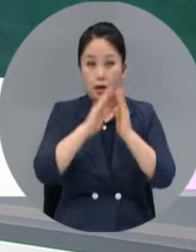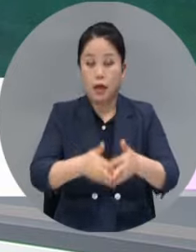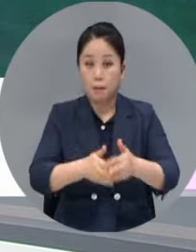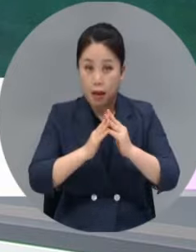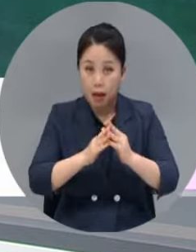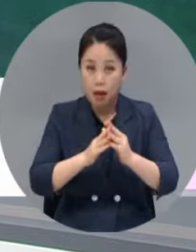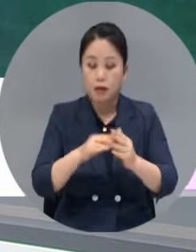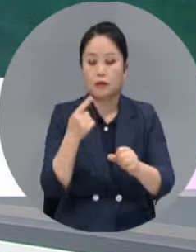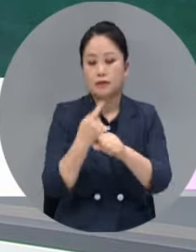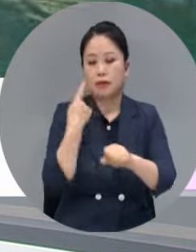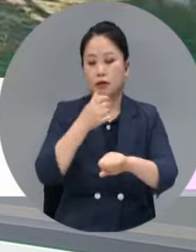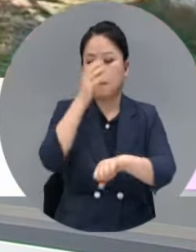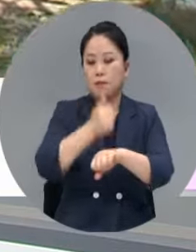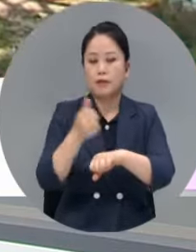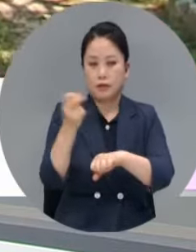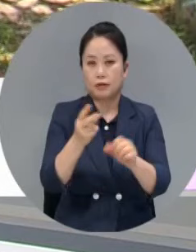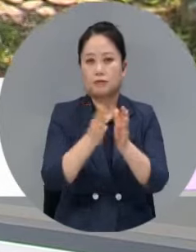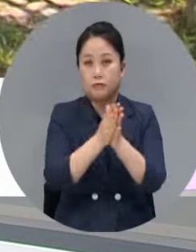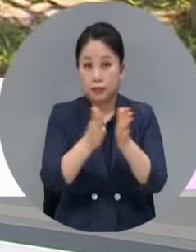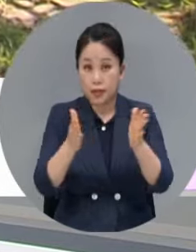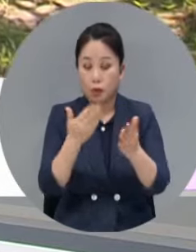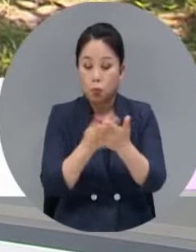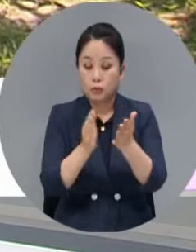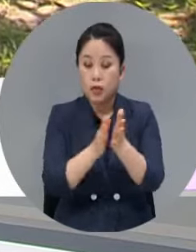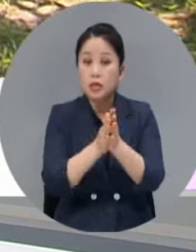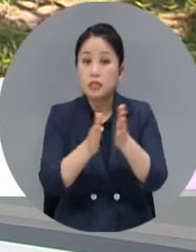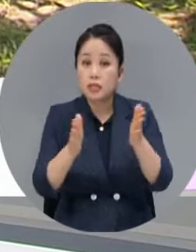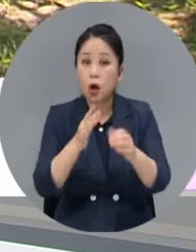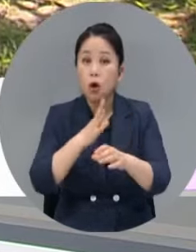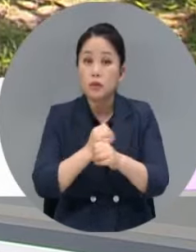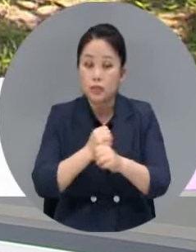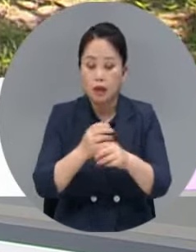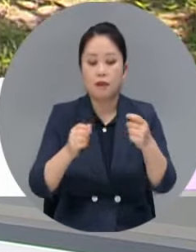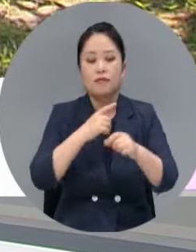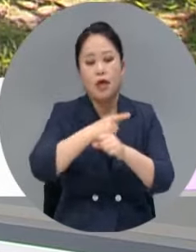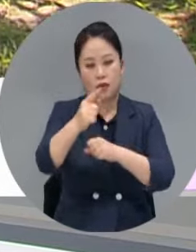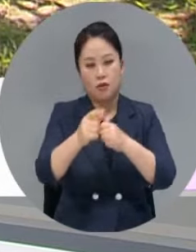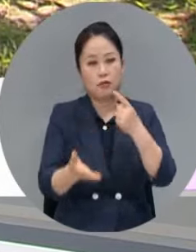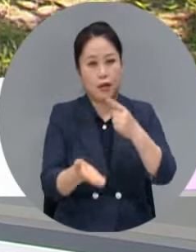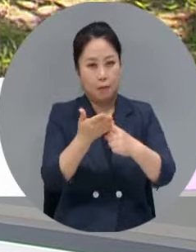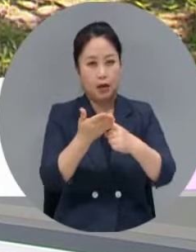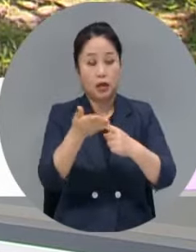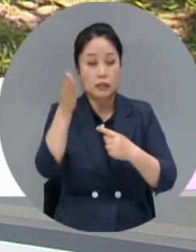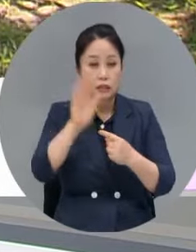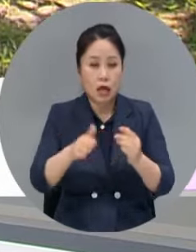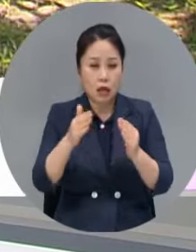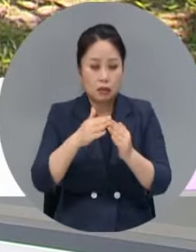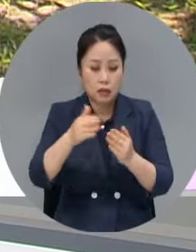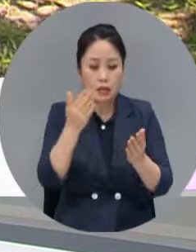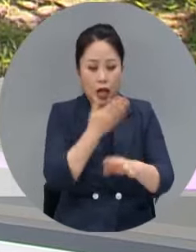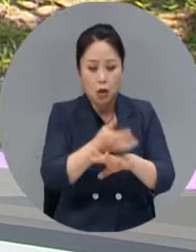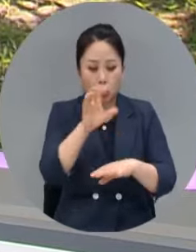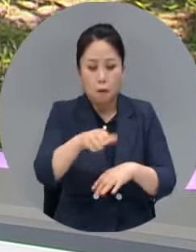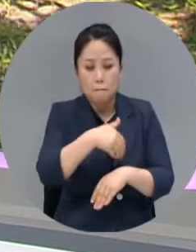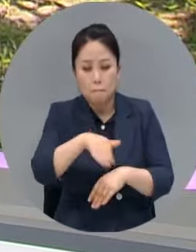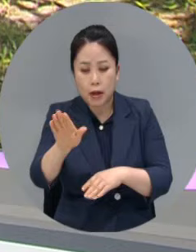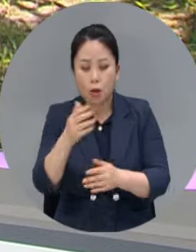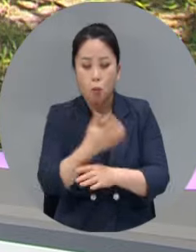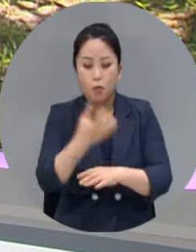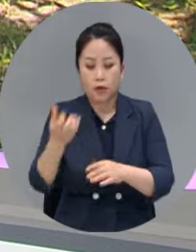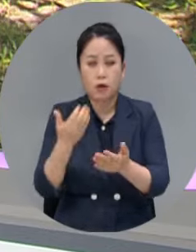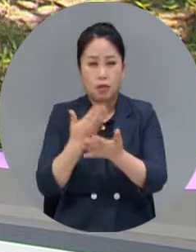걸었습니다. 착공 시기는 내년 상반기인데 퇴거 명령을 받은 선조들의 반발이 거셉니다. 조민희 기자의